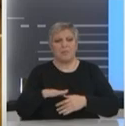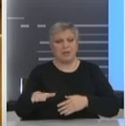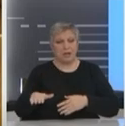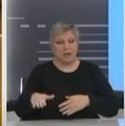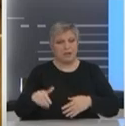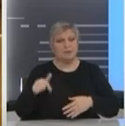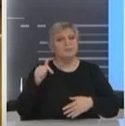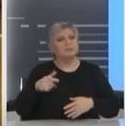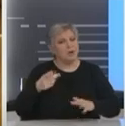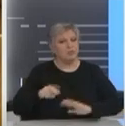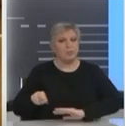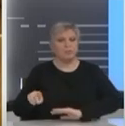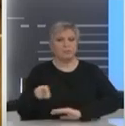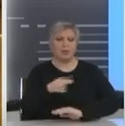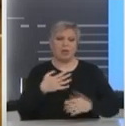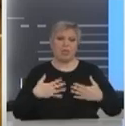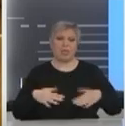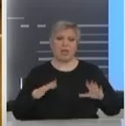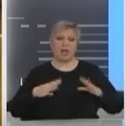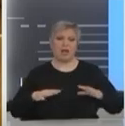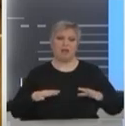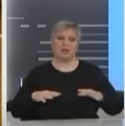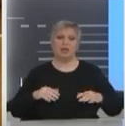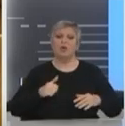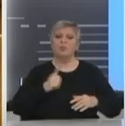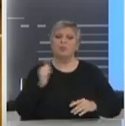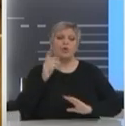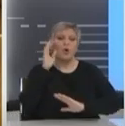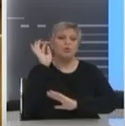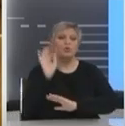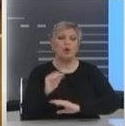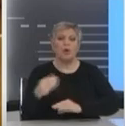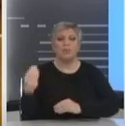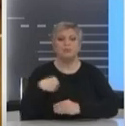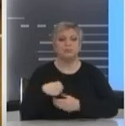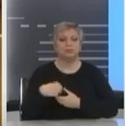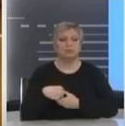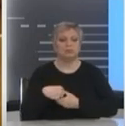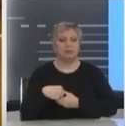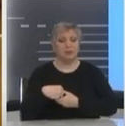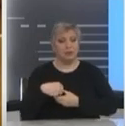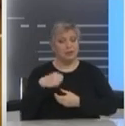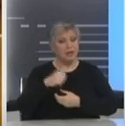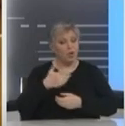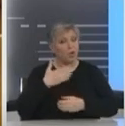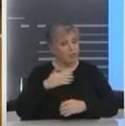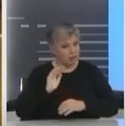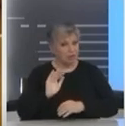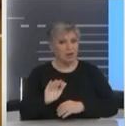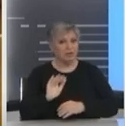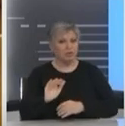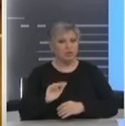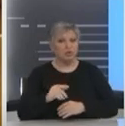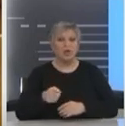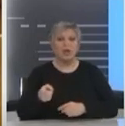πελατειακές ρυθμίσεις συγκεκριμένες κατηγορίες για ψηφοθερικούς λόγους. Και σας ρωτώ, αν δεν είναι αυτό